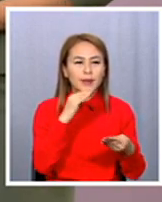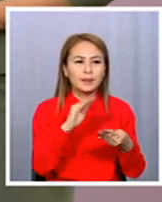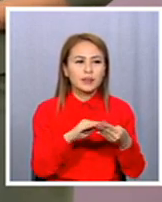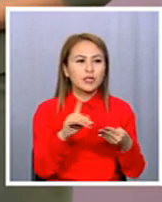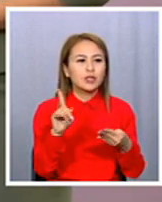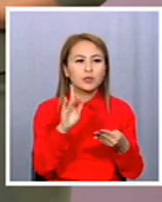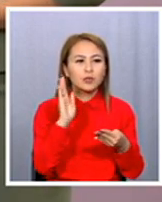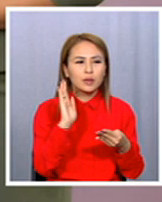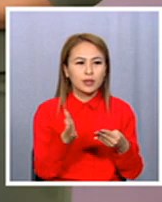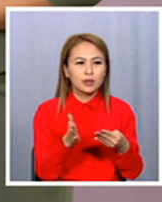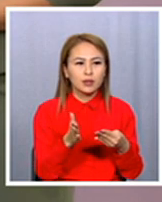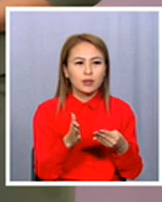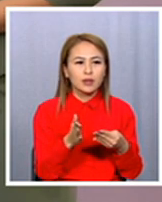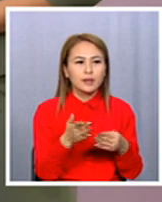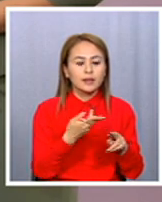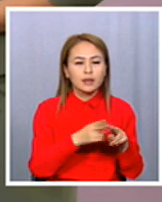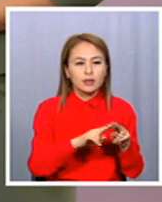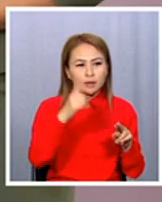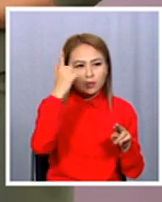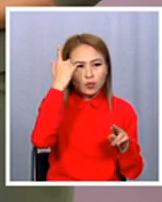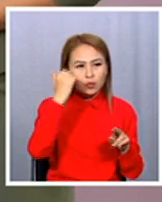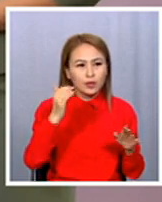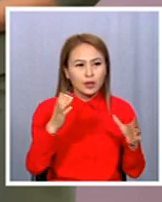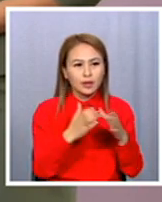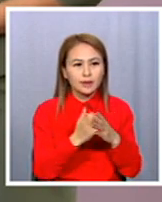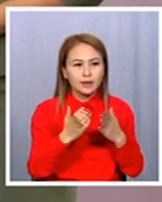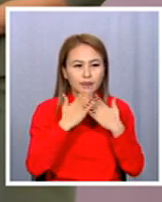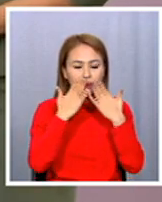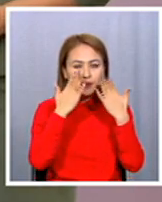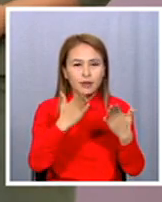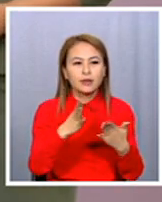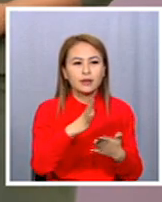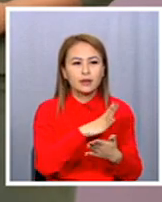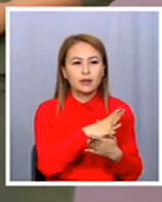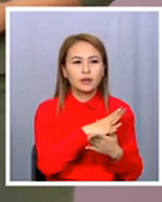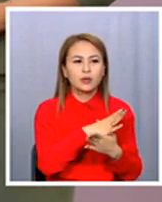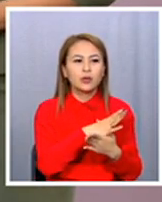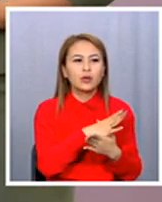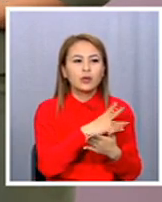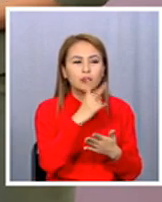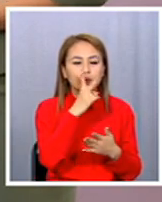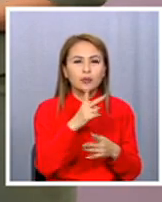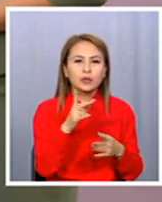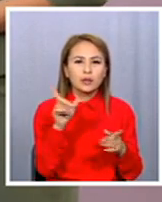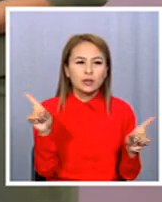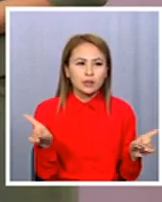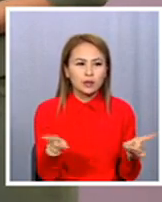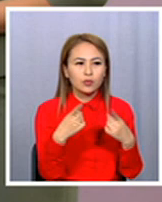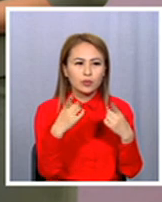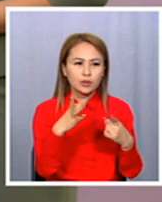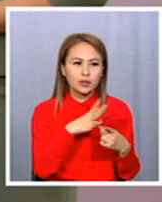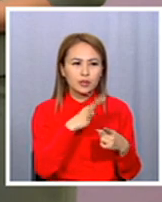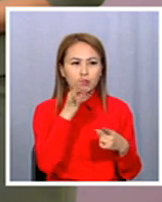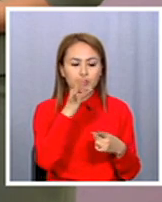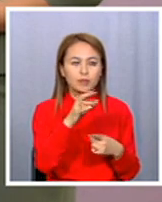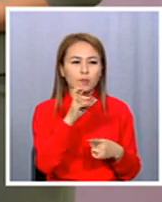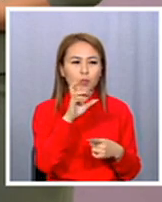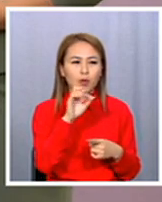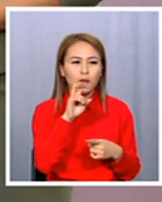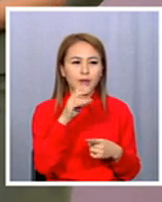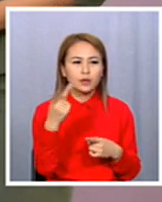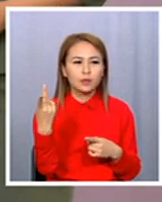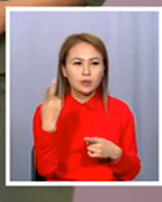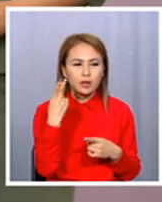болар еді? Білгендеріңнен, оқығандарыңнан айналайын. Өркендерің өссін, деп